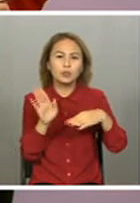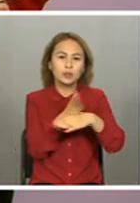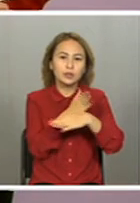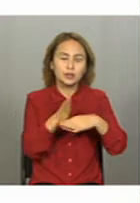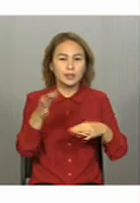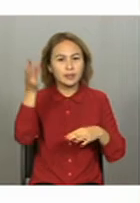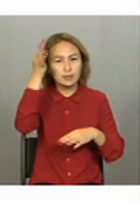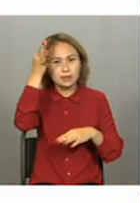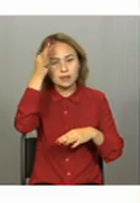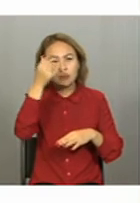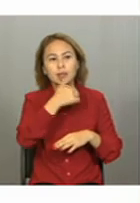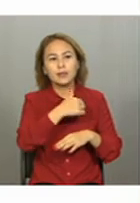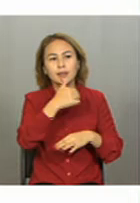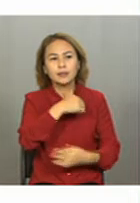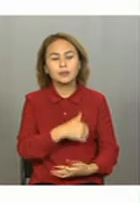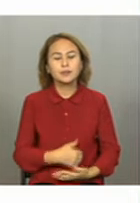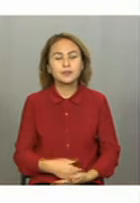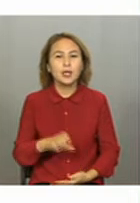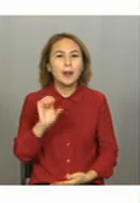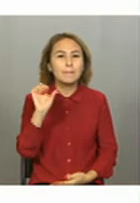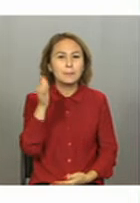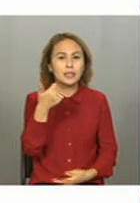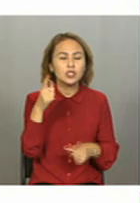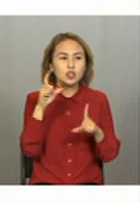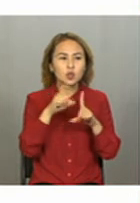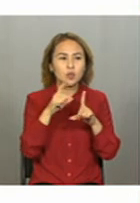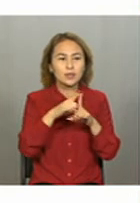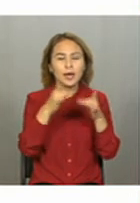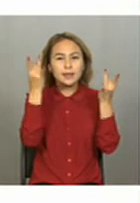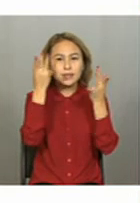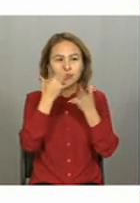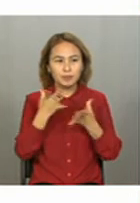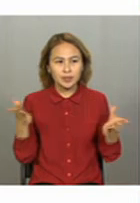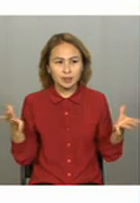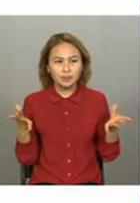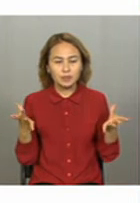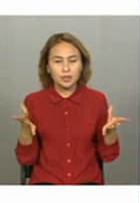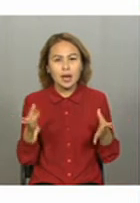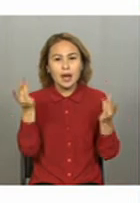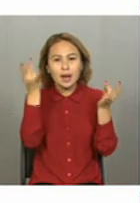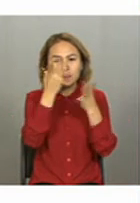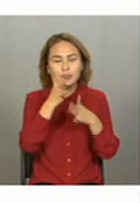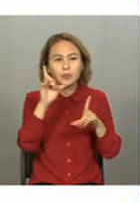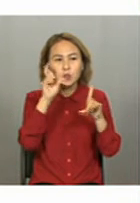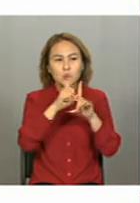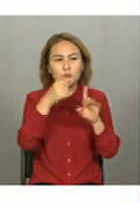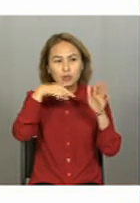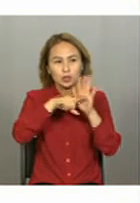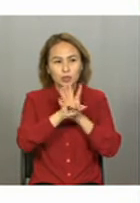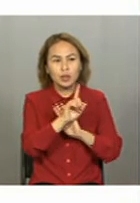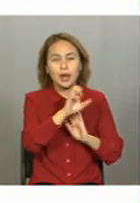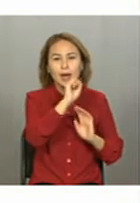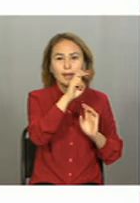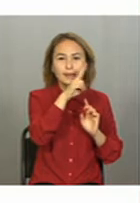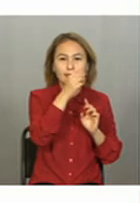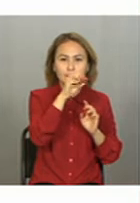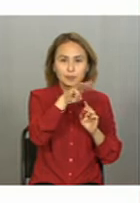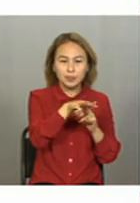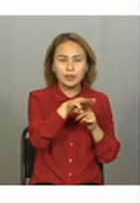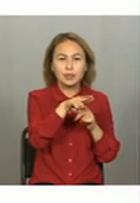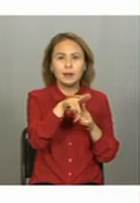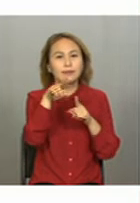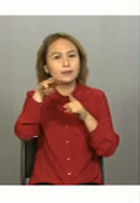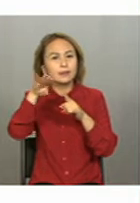естеріңе салайын. Бірінші сөз – әдепті. Әдепті сөзінің түбірі – әдеп. Ті